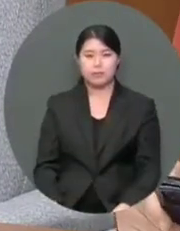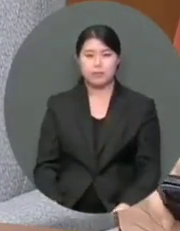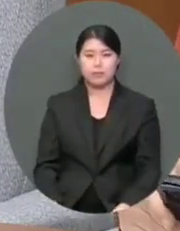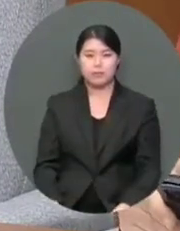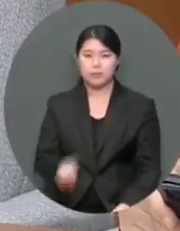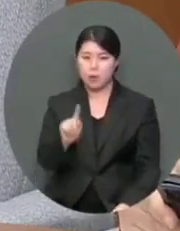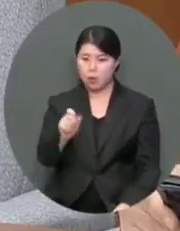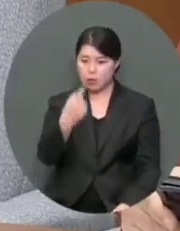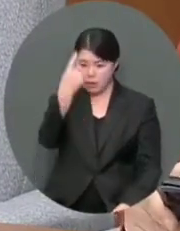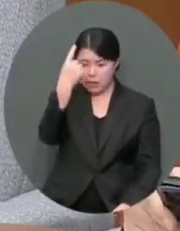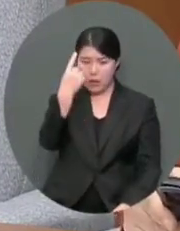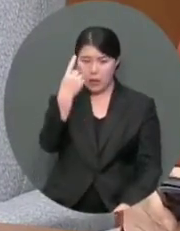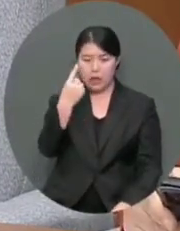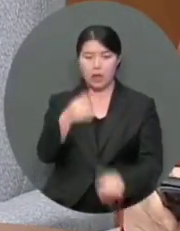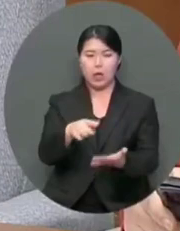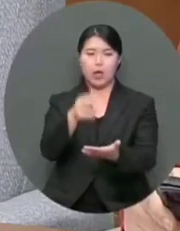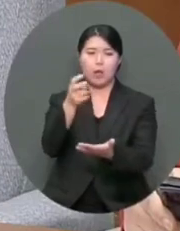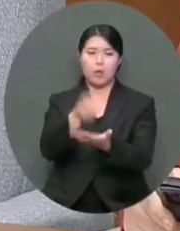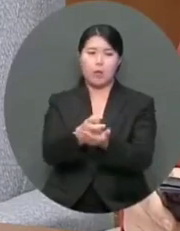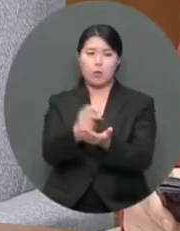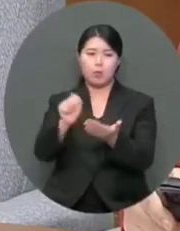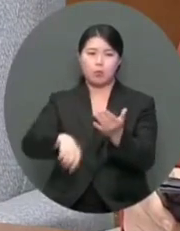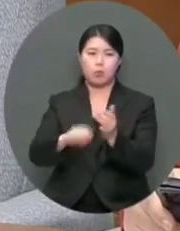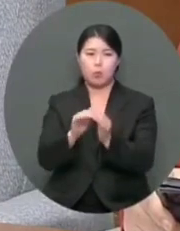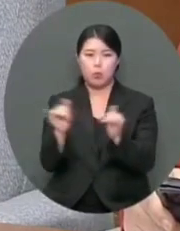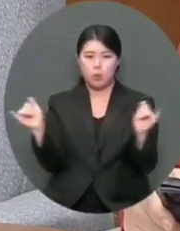이로 인해서 많은 법관들이